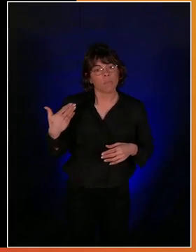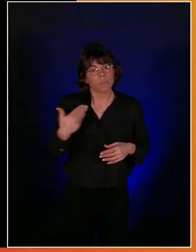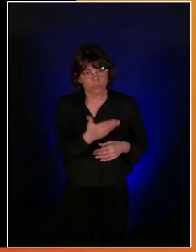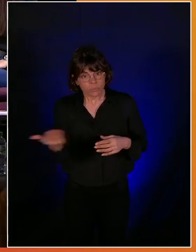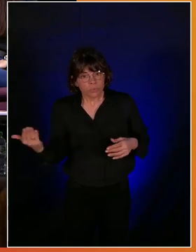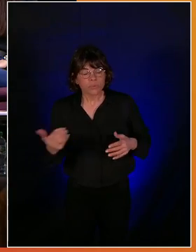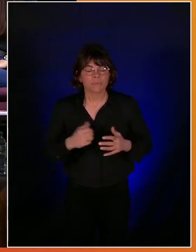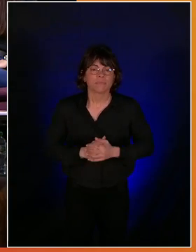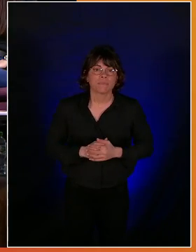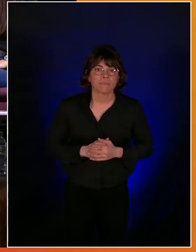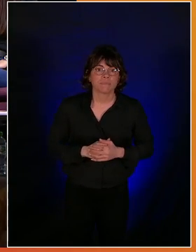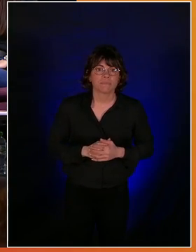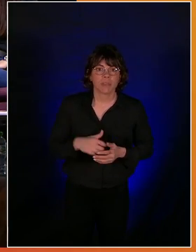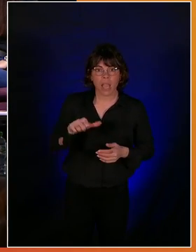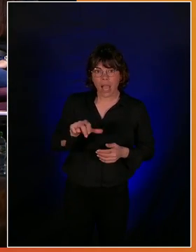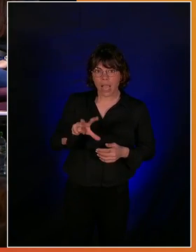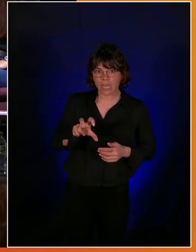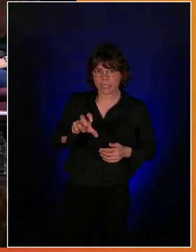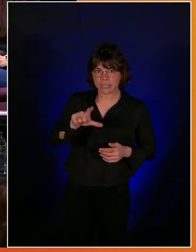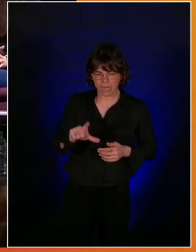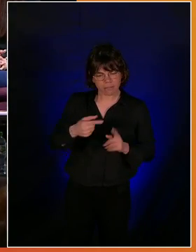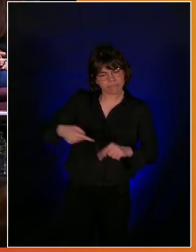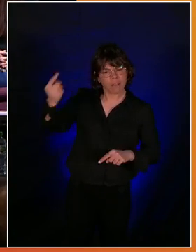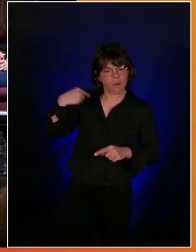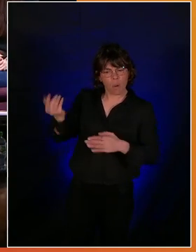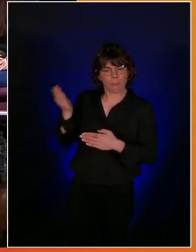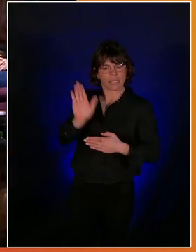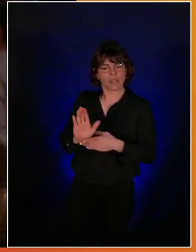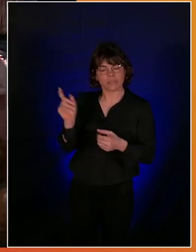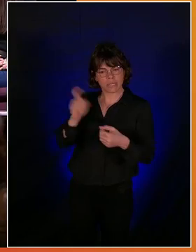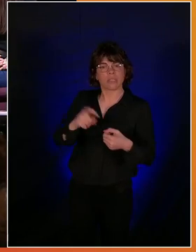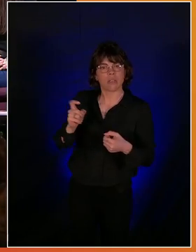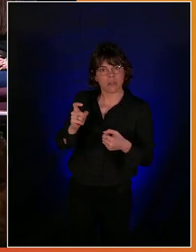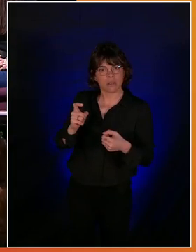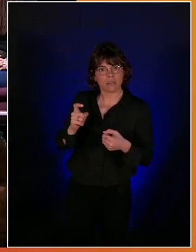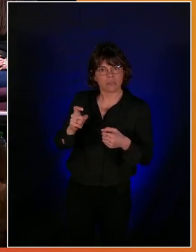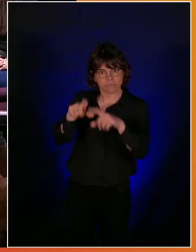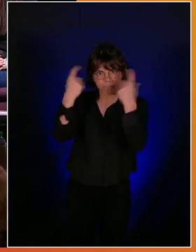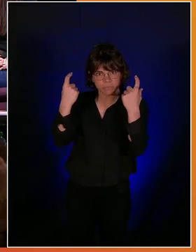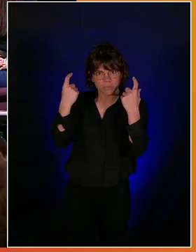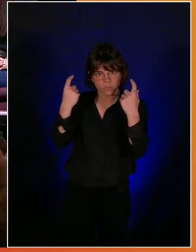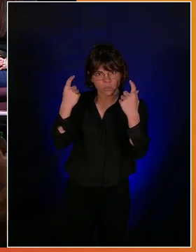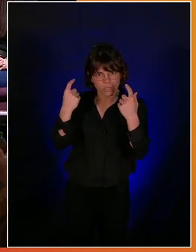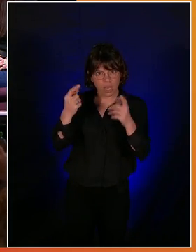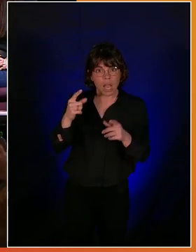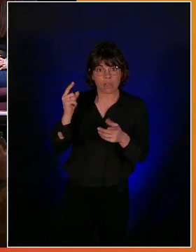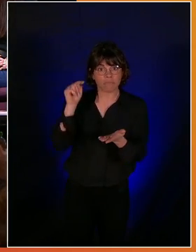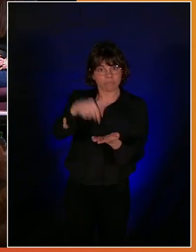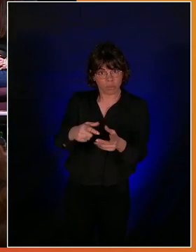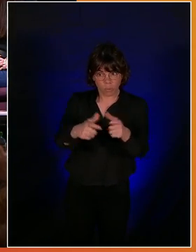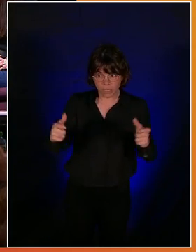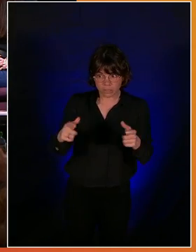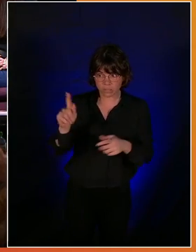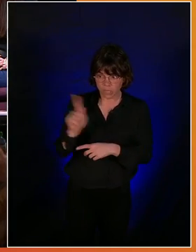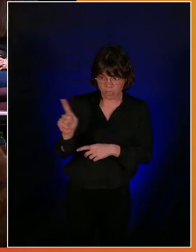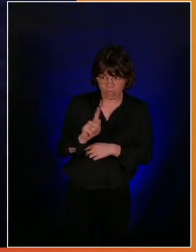tous donc Axel peronz je suis l'ancien représentant syndical de luxfer gersa on